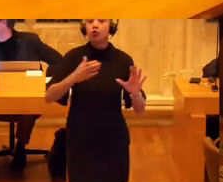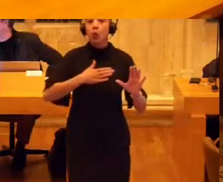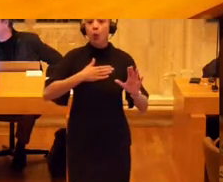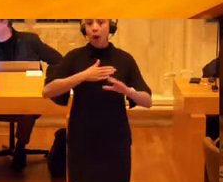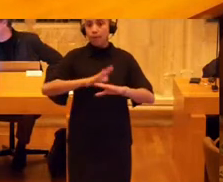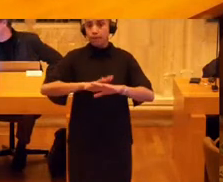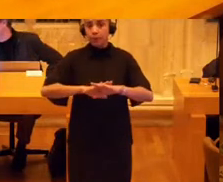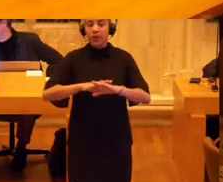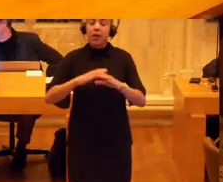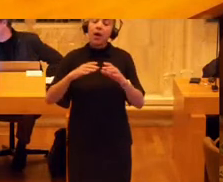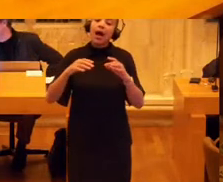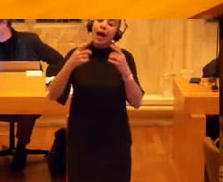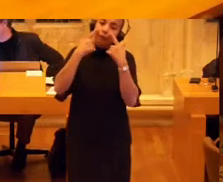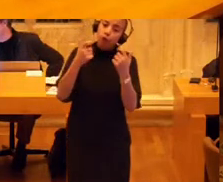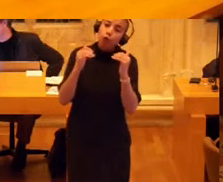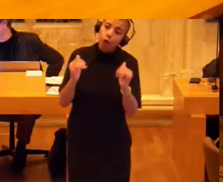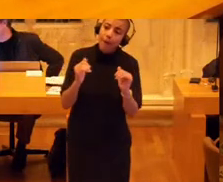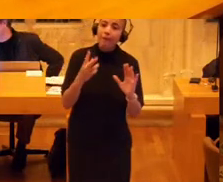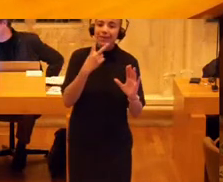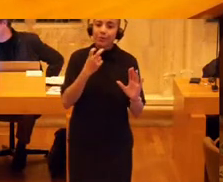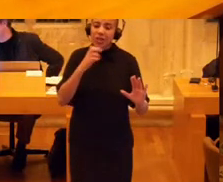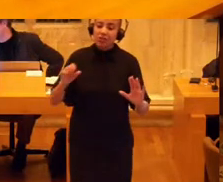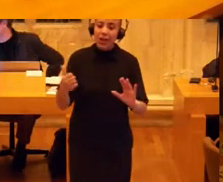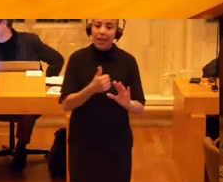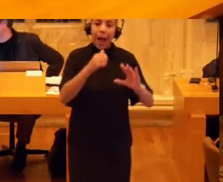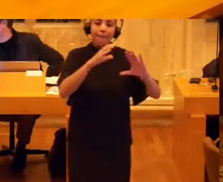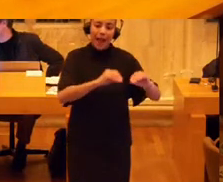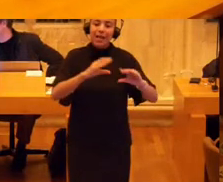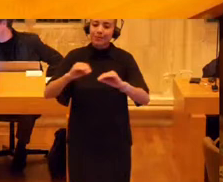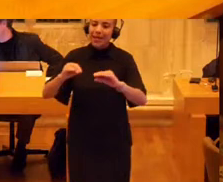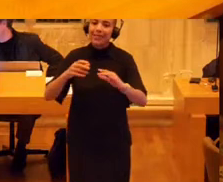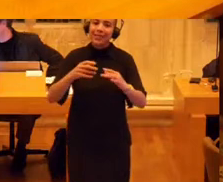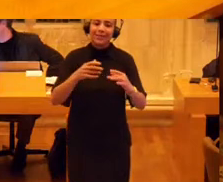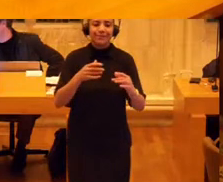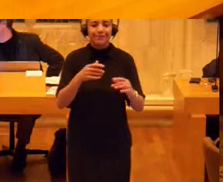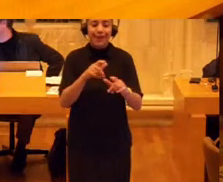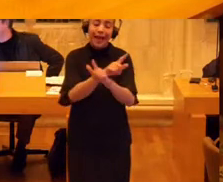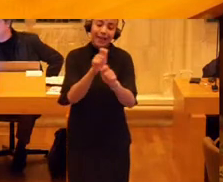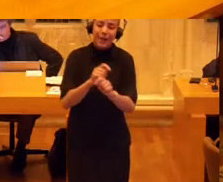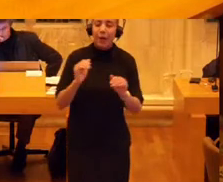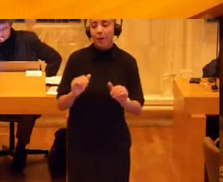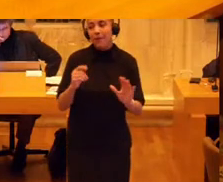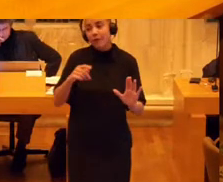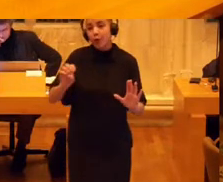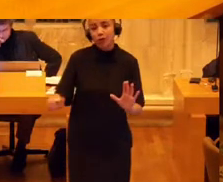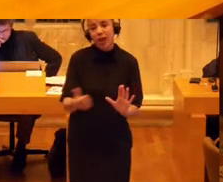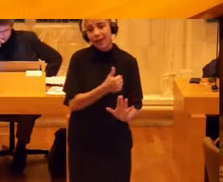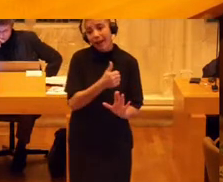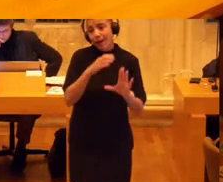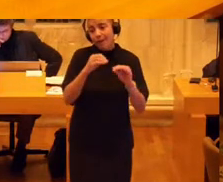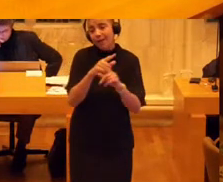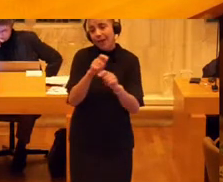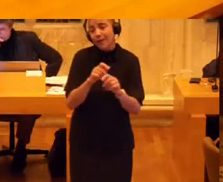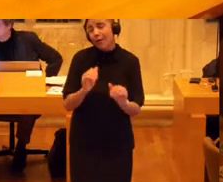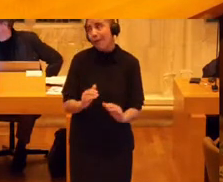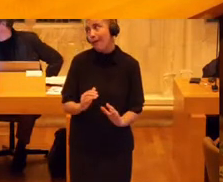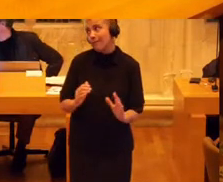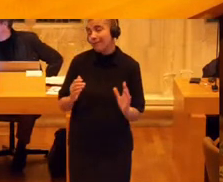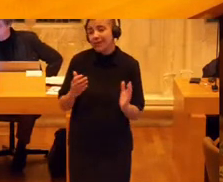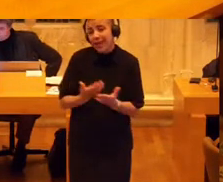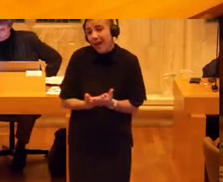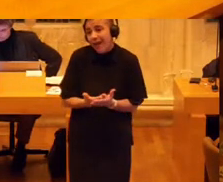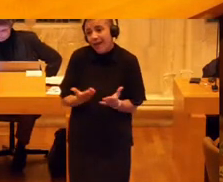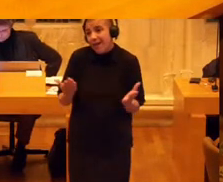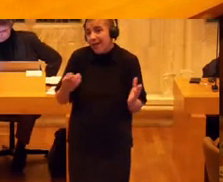pas à la place qui leur est dévolue, on sera toujours en difficulté. C'est-à-dire qu'il faut que chacun soit à sa place, c'est tout. Et ça suppose simplement